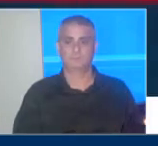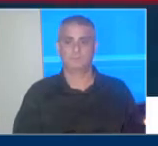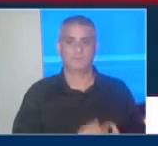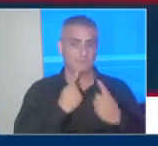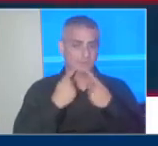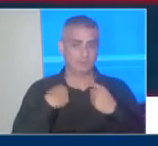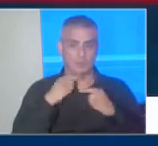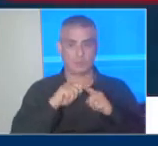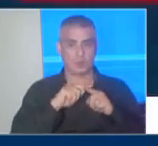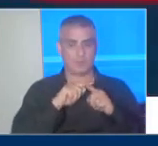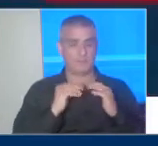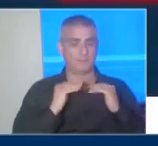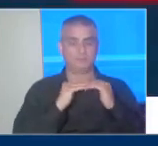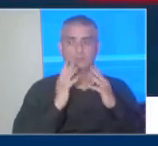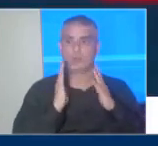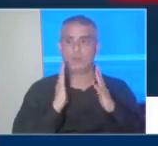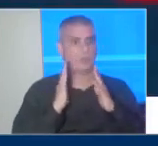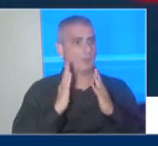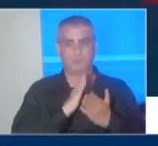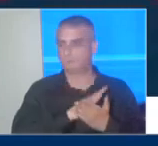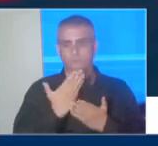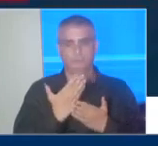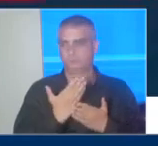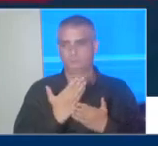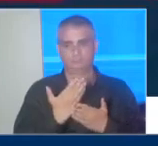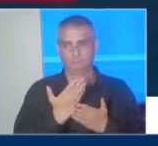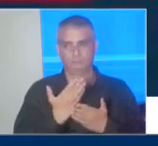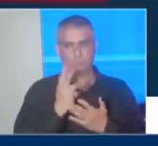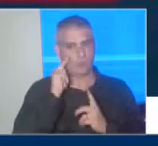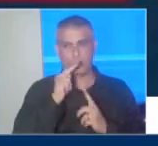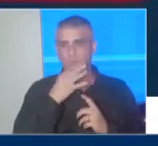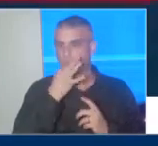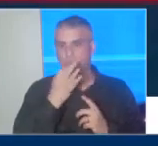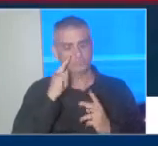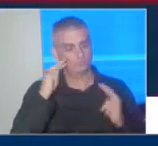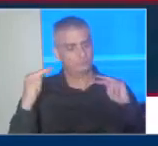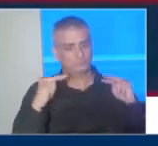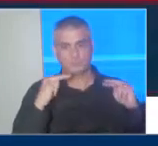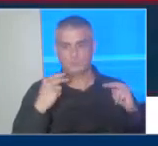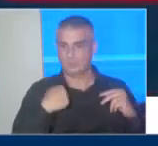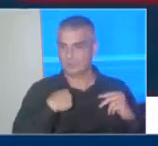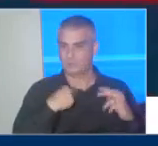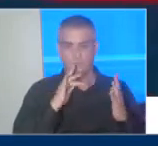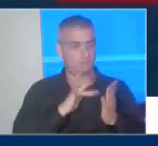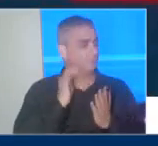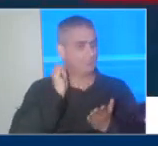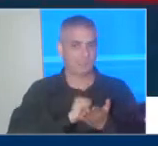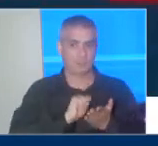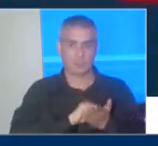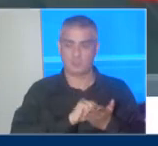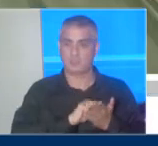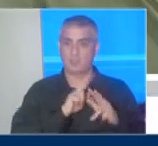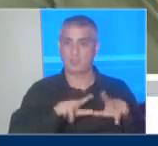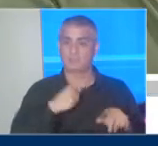השיח שלנו על מגדר ושוויון הוא כל כך חד צדדי, שהוא בכלל לא רואה את השאלה בשני כיוונים. אני ישבתי מול עיתונאית מעיתון